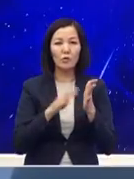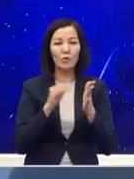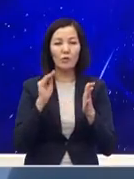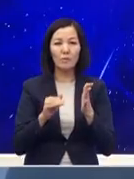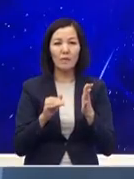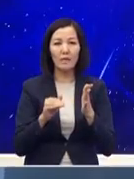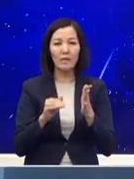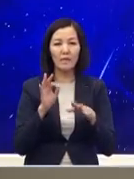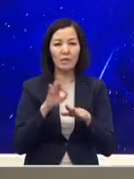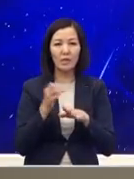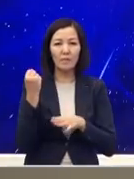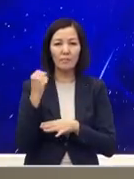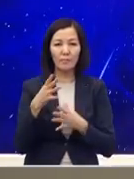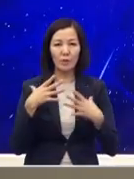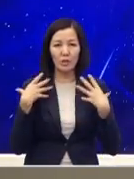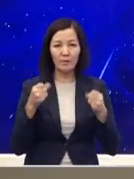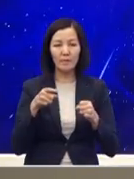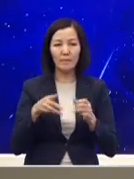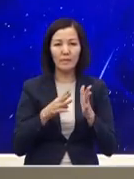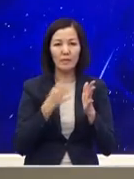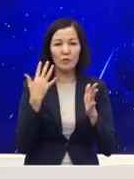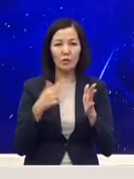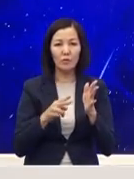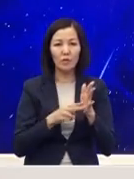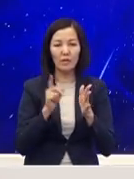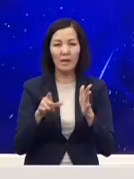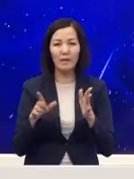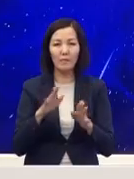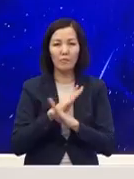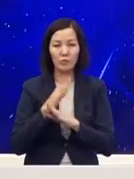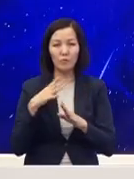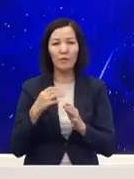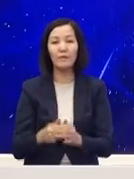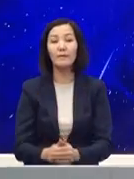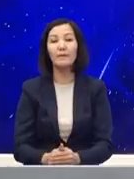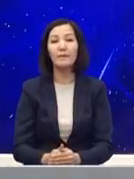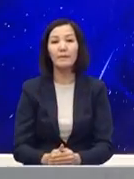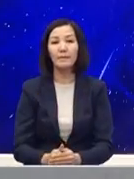109 мыңға жуығы дертті жеңіп шықса, 1857-сі көз жұмған.